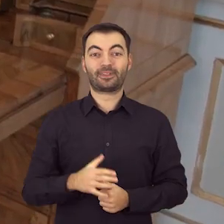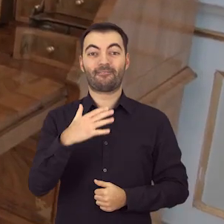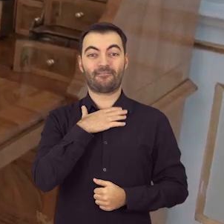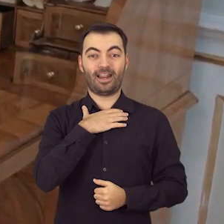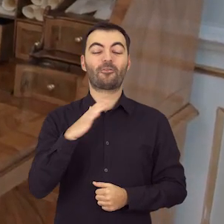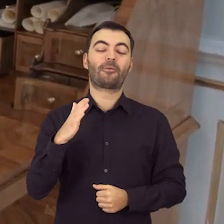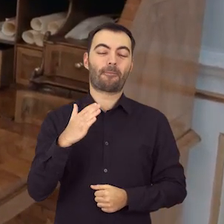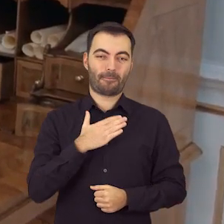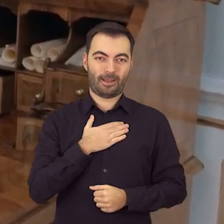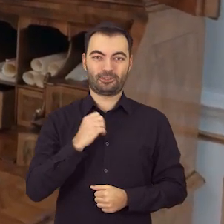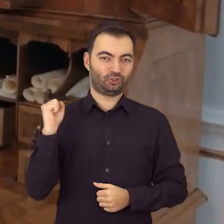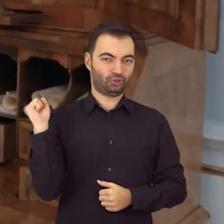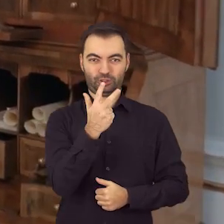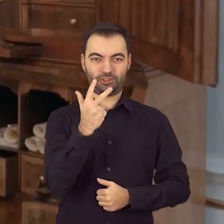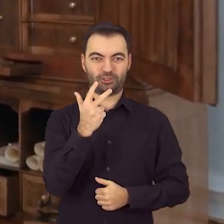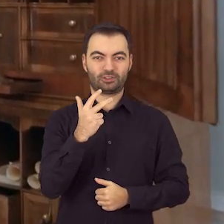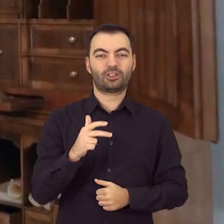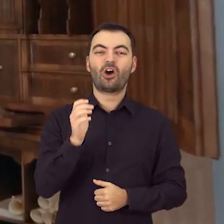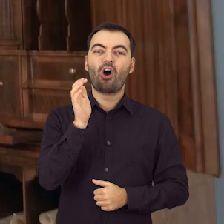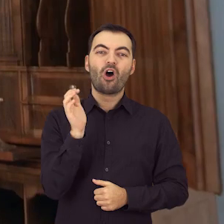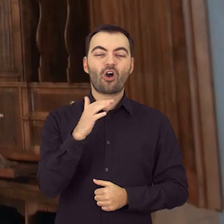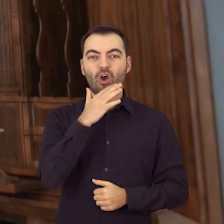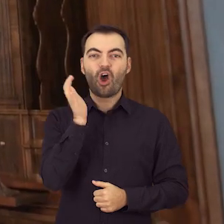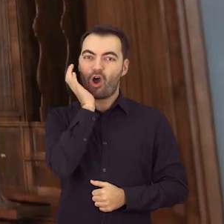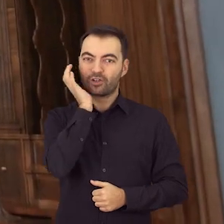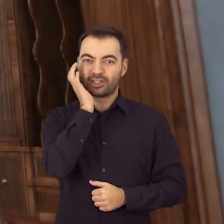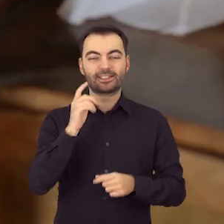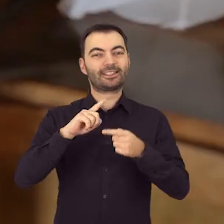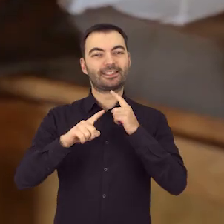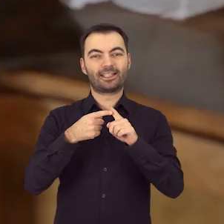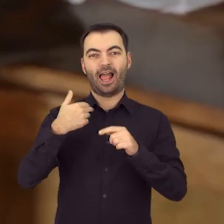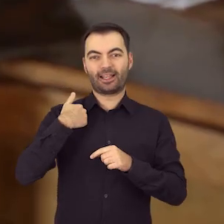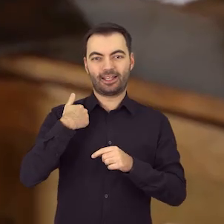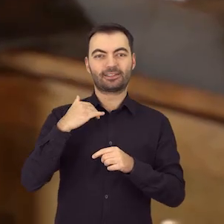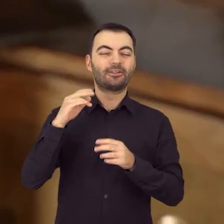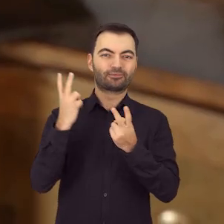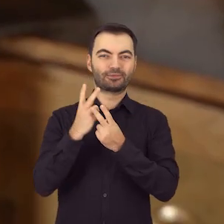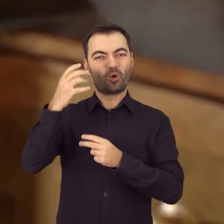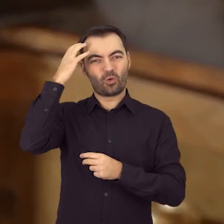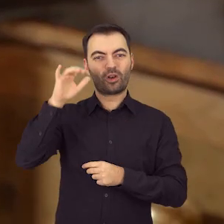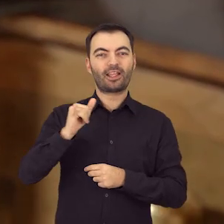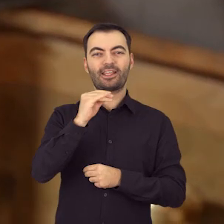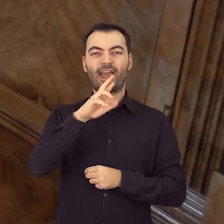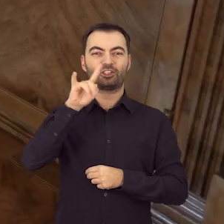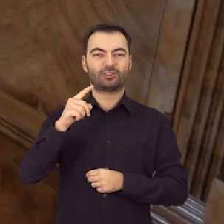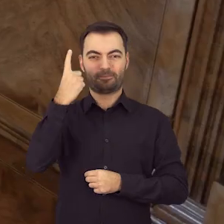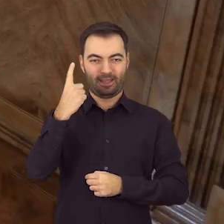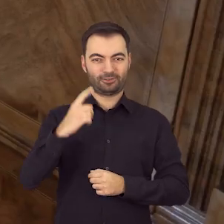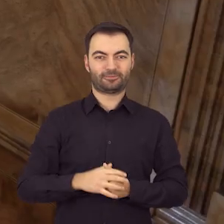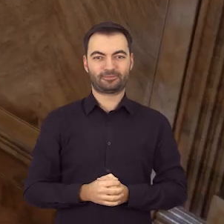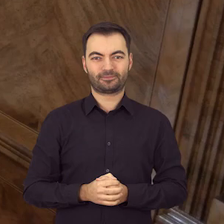W Wilanowie posiadamy trzy takie orzechowe sekretery w stylu angielskim, w stylu Jerzego I. Mają